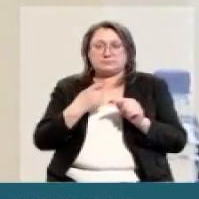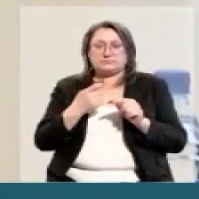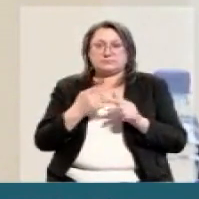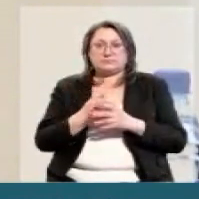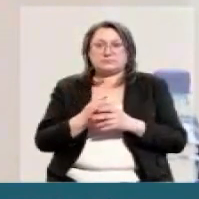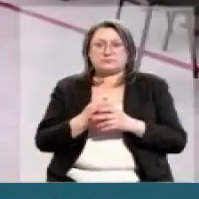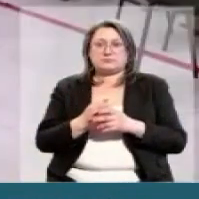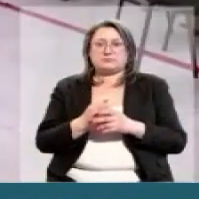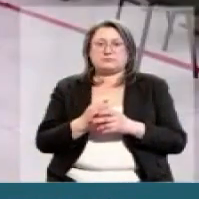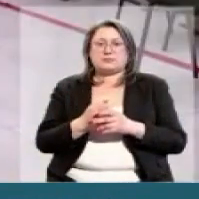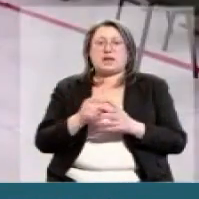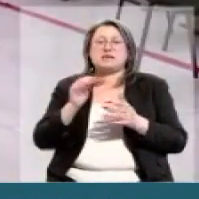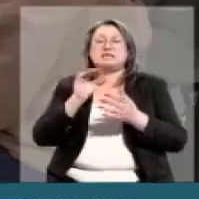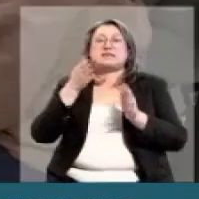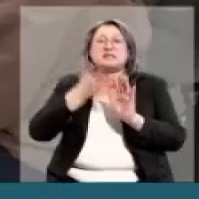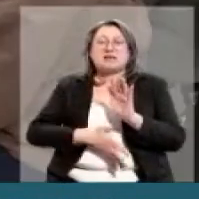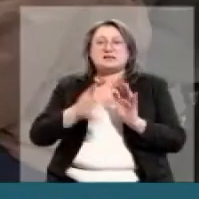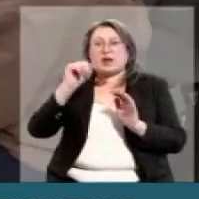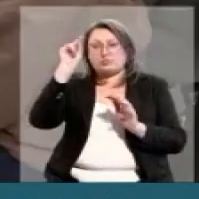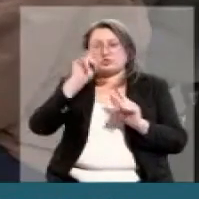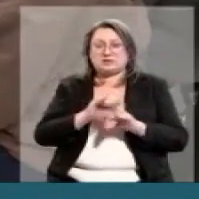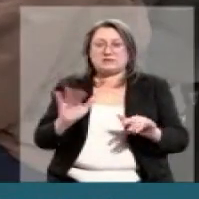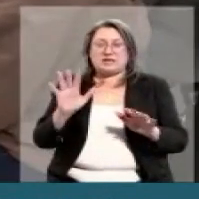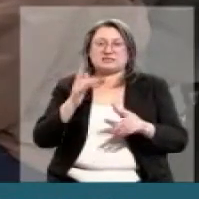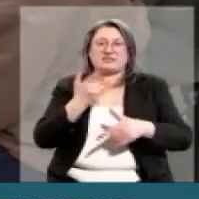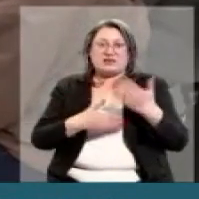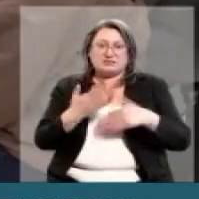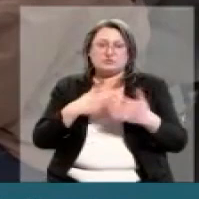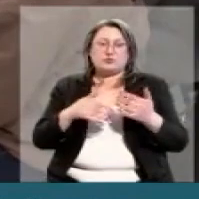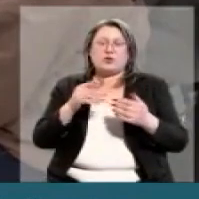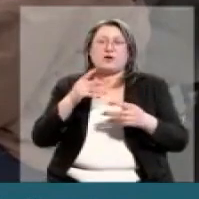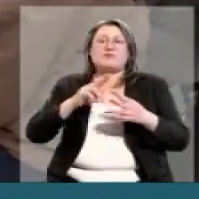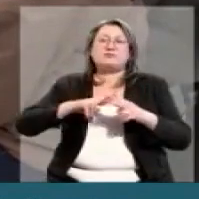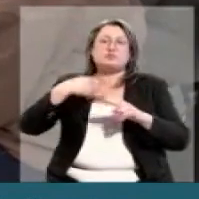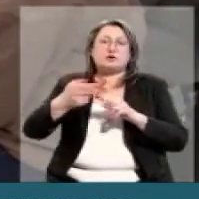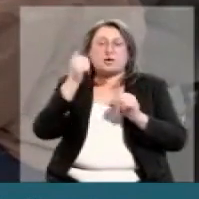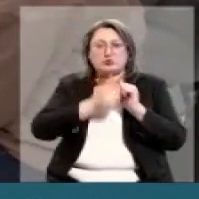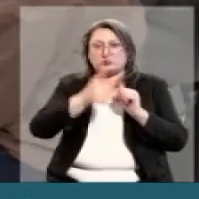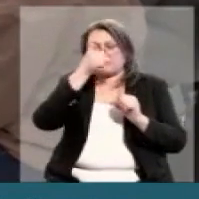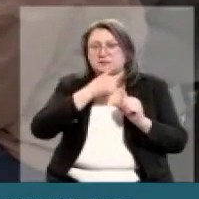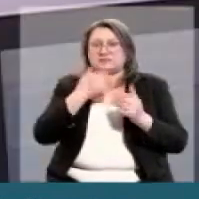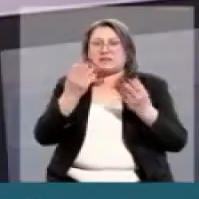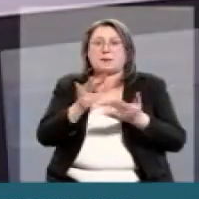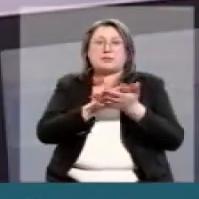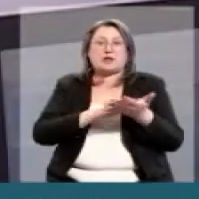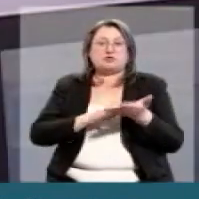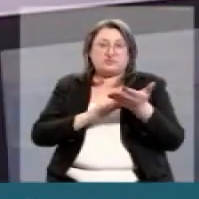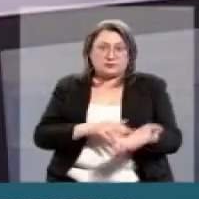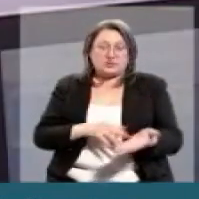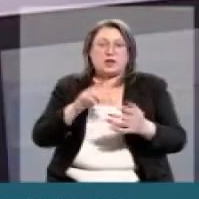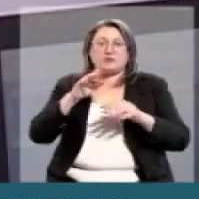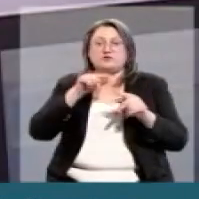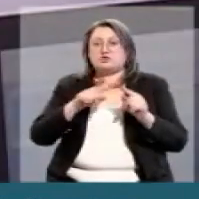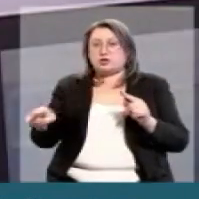попадают в систему. Затраты на обучение детей с особыми образовательными потребностями возмещаются ежемесячно со дня подачи заявления